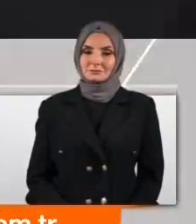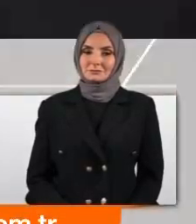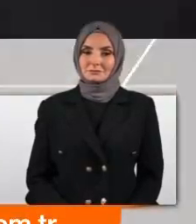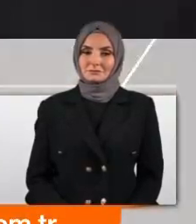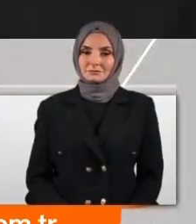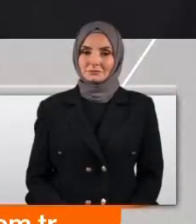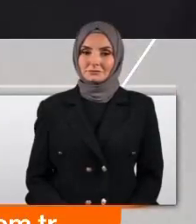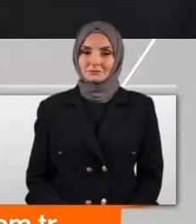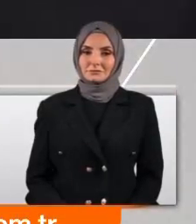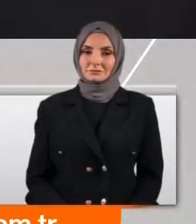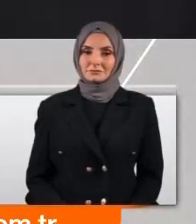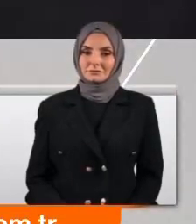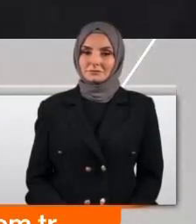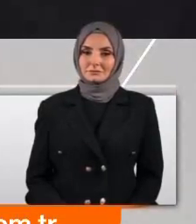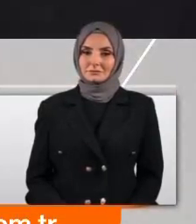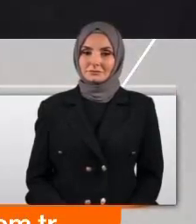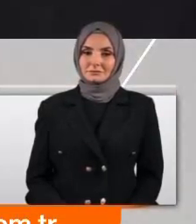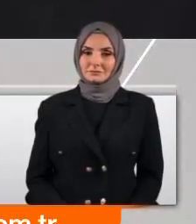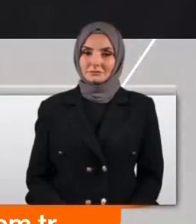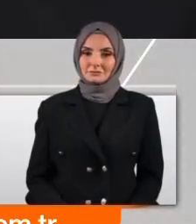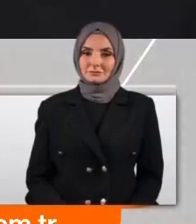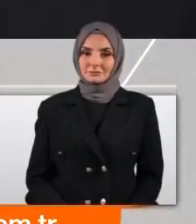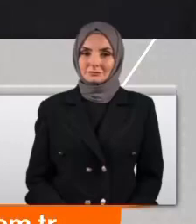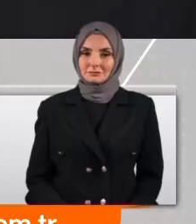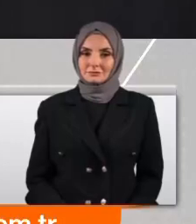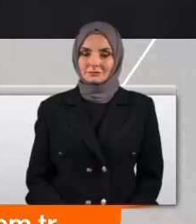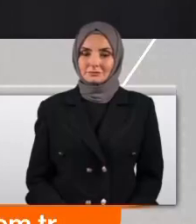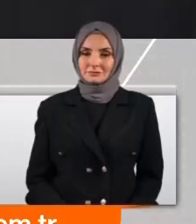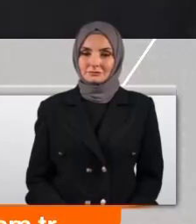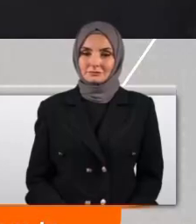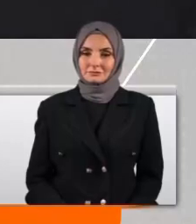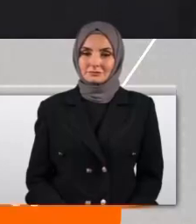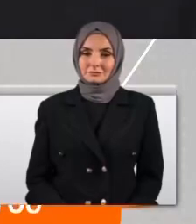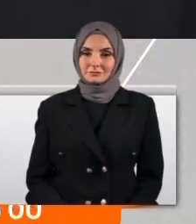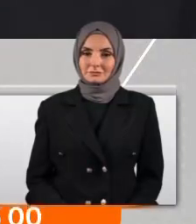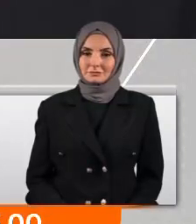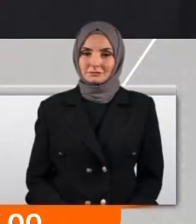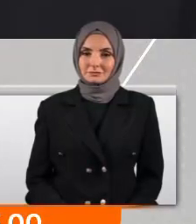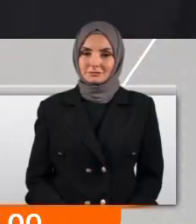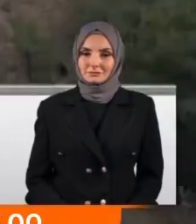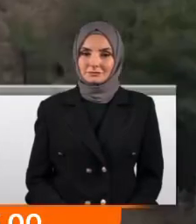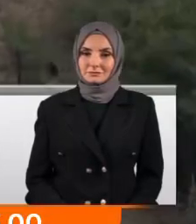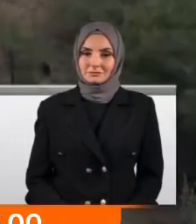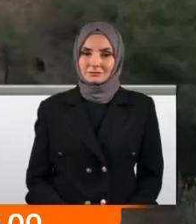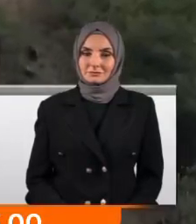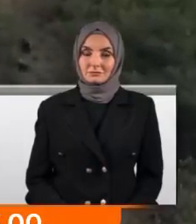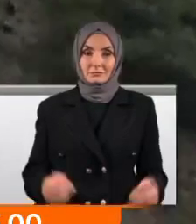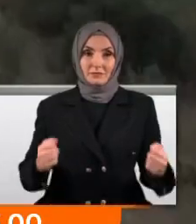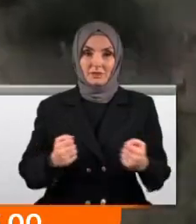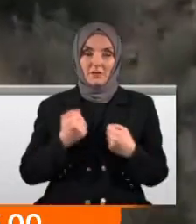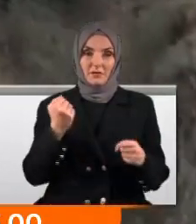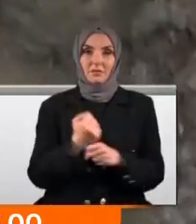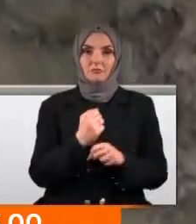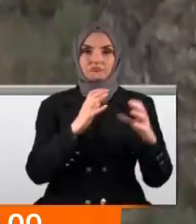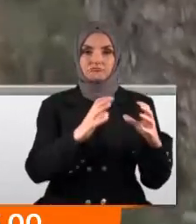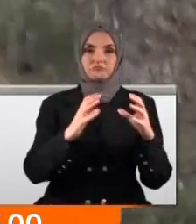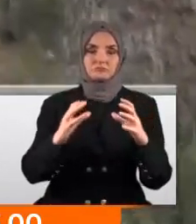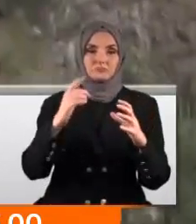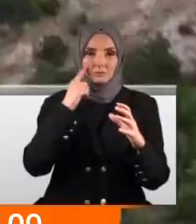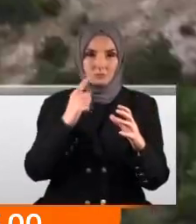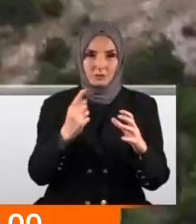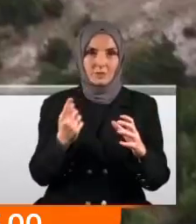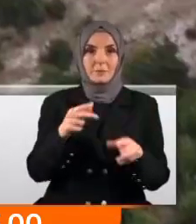Bu taşlar sağlam taşlar değil, altları boş taşlar. Yani her an kendiliğinden de kopup düşebilecek taşlar. Devasa taşlar bir mahalleyi